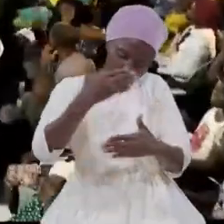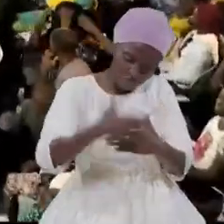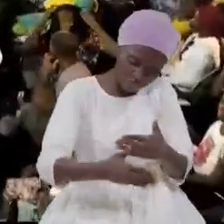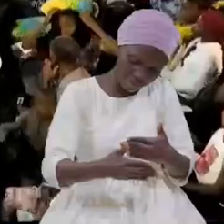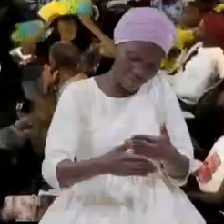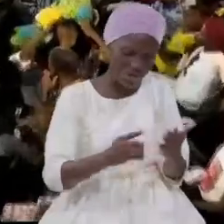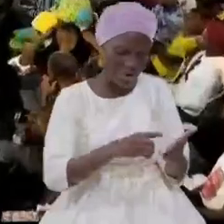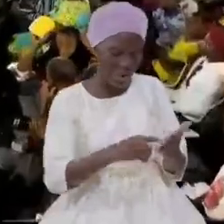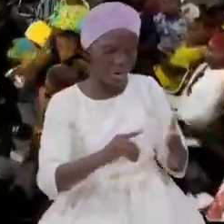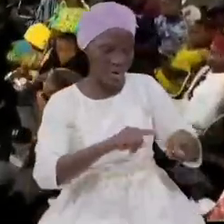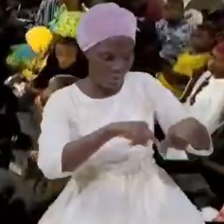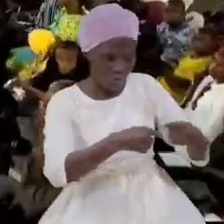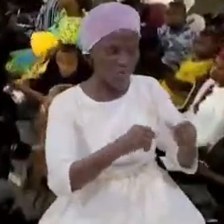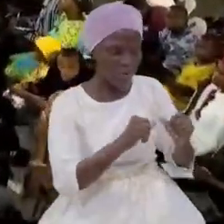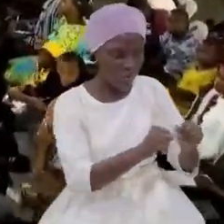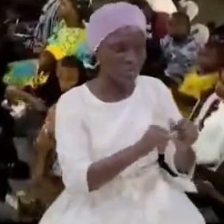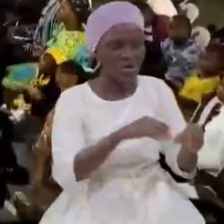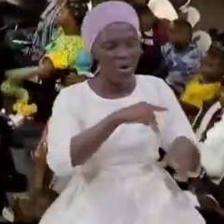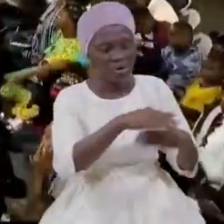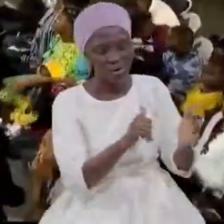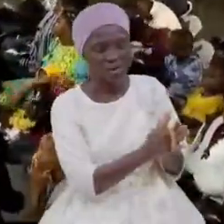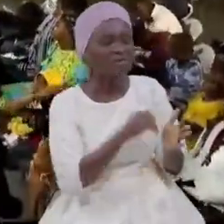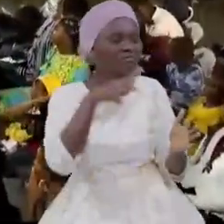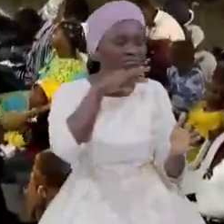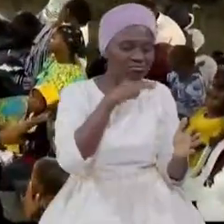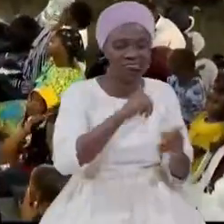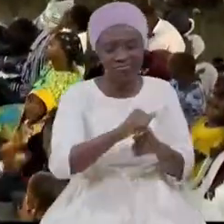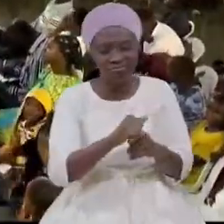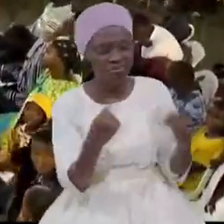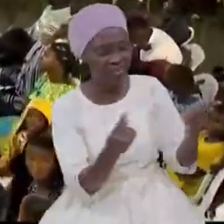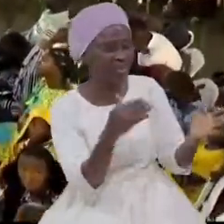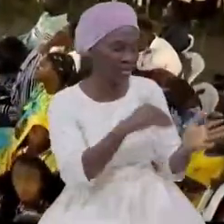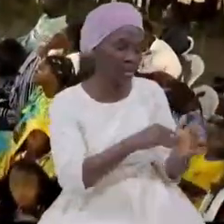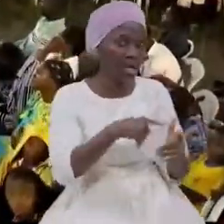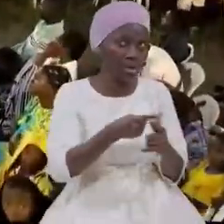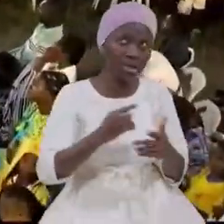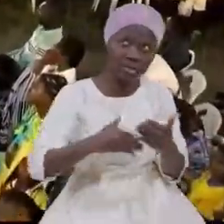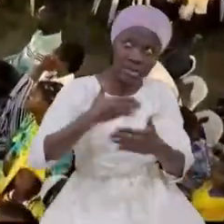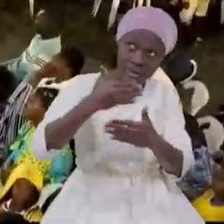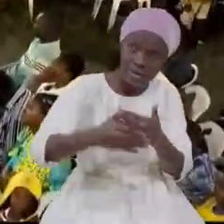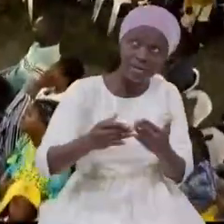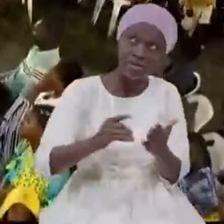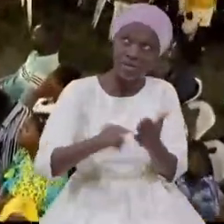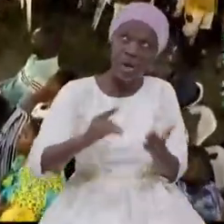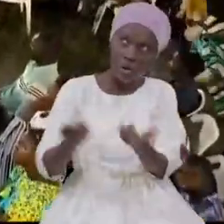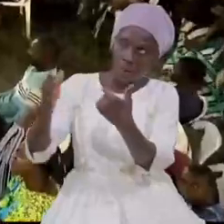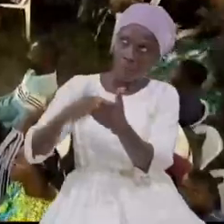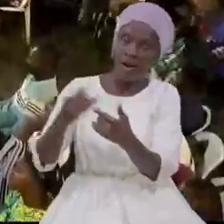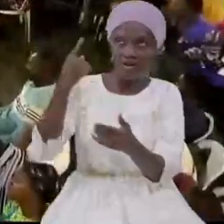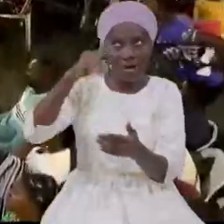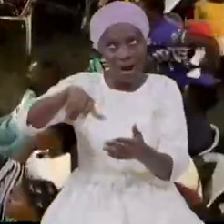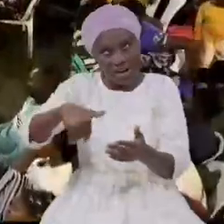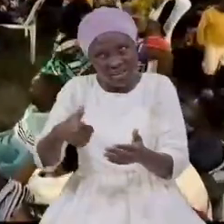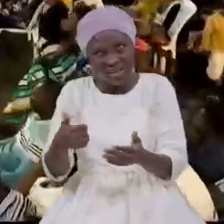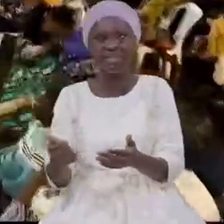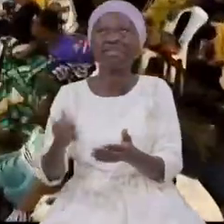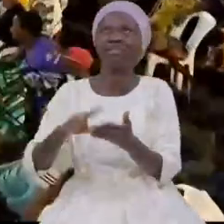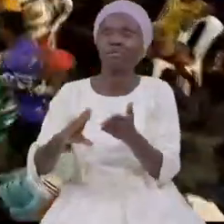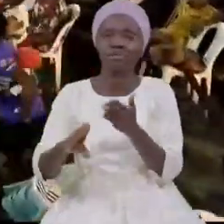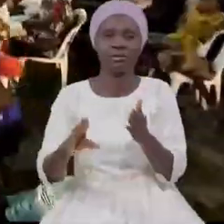faire continuer encore dans ce désordre. Alors je reviendrai la semaine prochaine pour un peu encore du pardon.